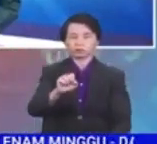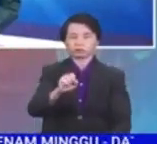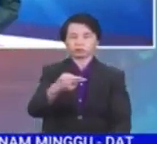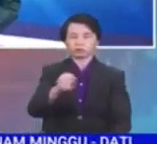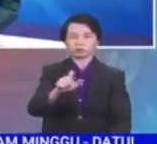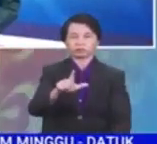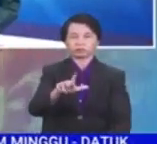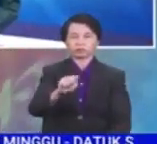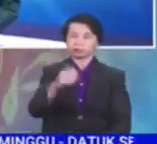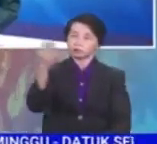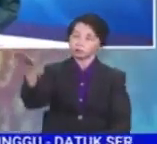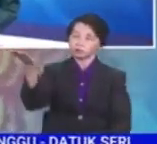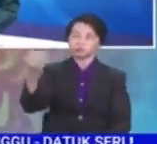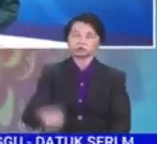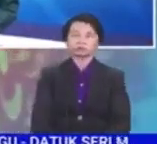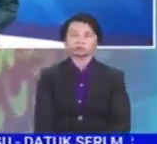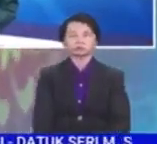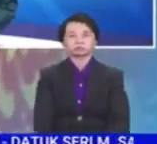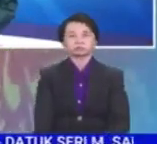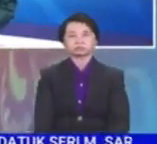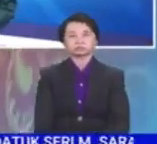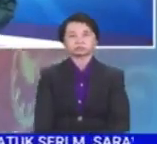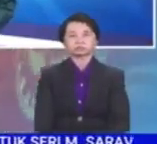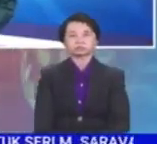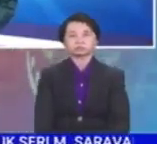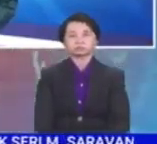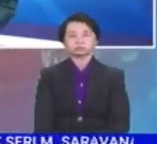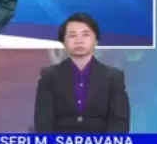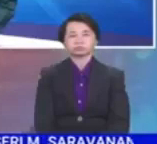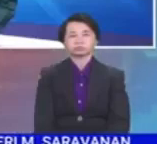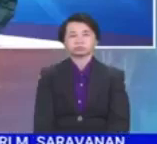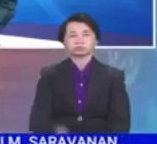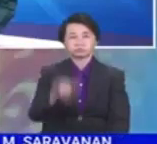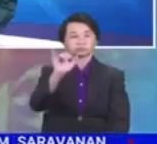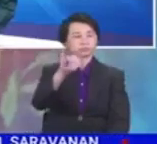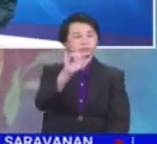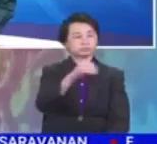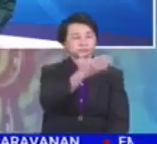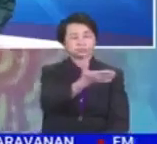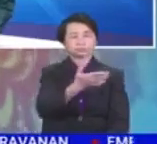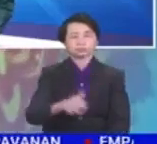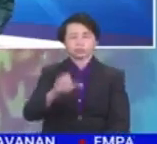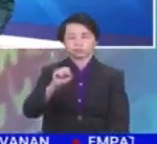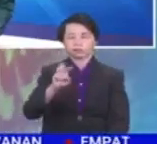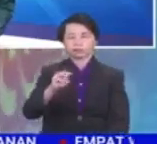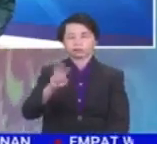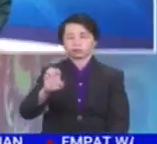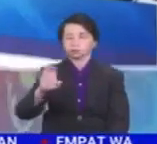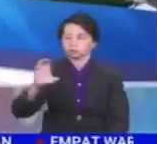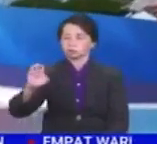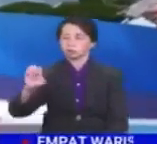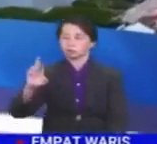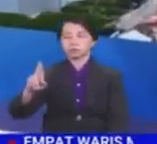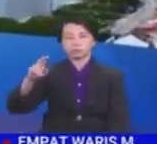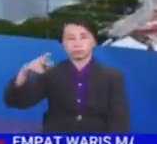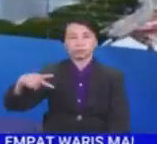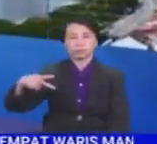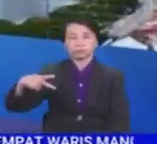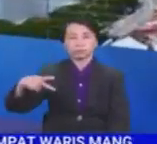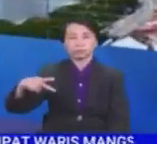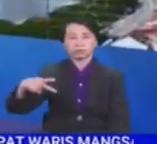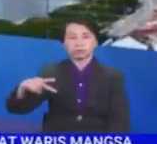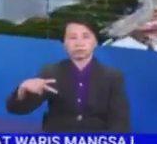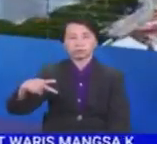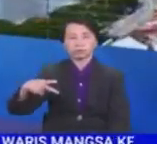alhasil akan Hi Ho yo yo live semi compression ratio atau SMS